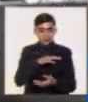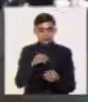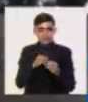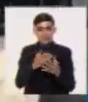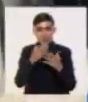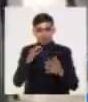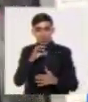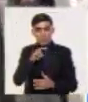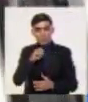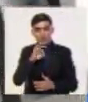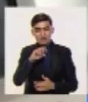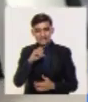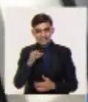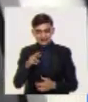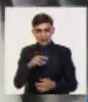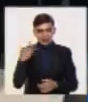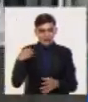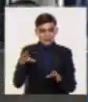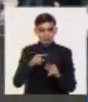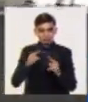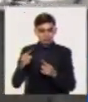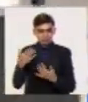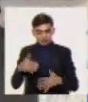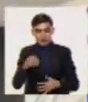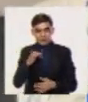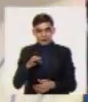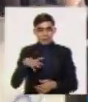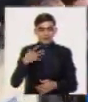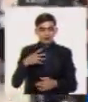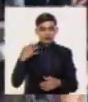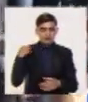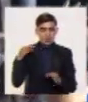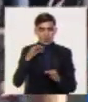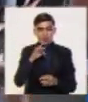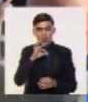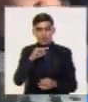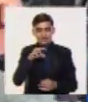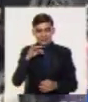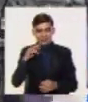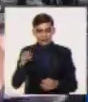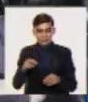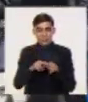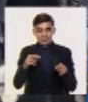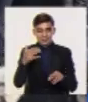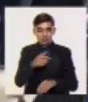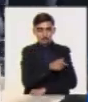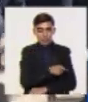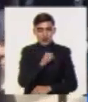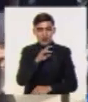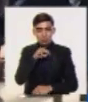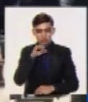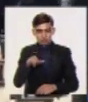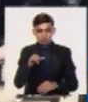артық оппозиция басшылары ұсталған. Ал ұлттық қауіпсіздік қызметінің бұрынғы басшысы, Родина партиясының жетекшісі Артур Ванитсян